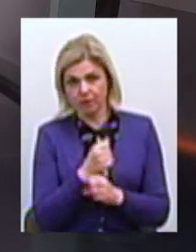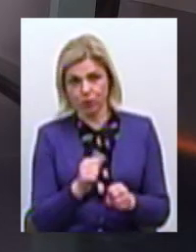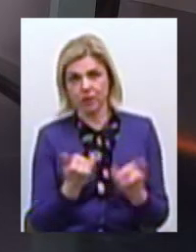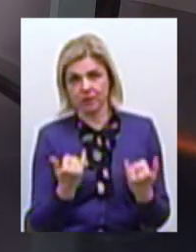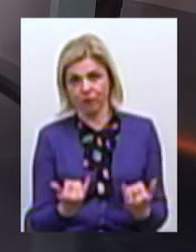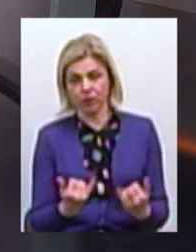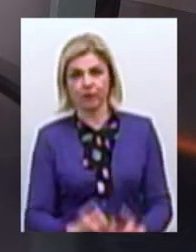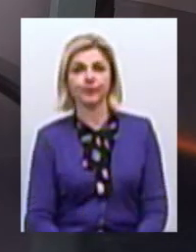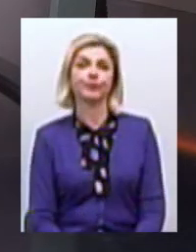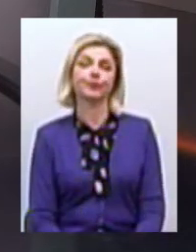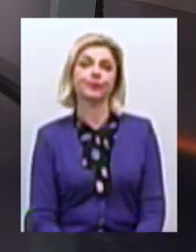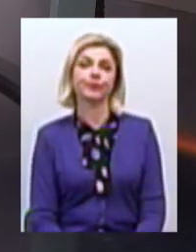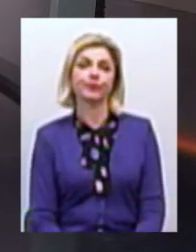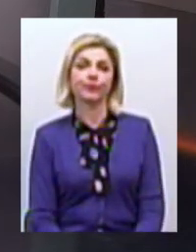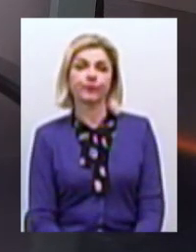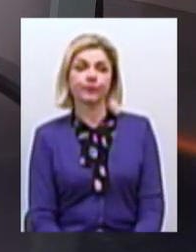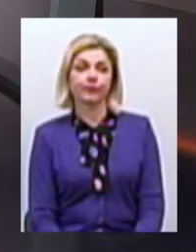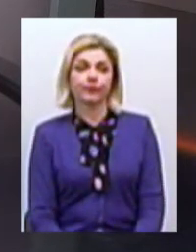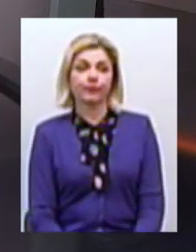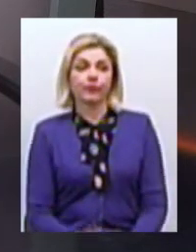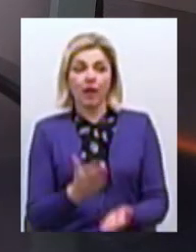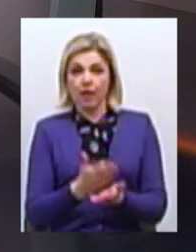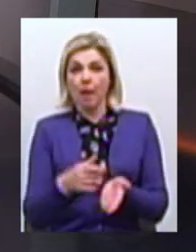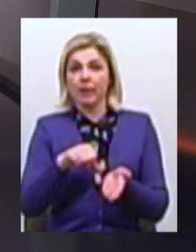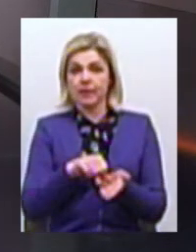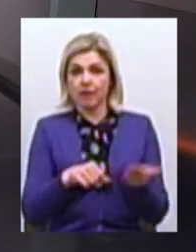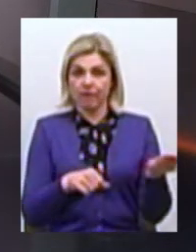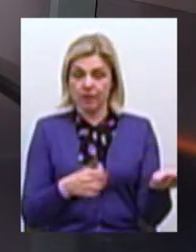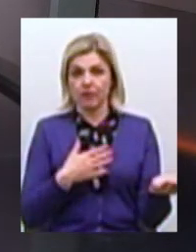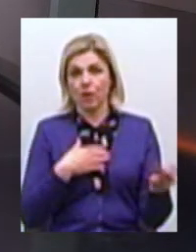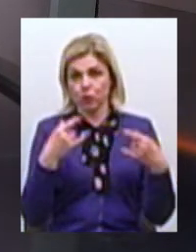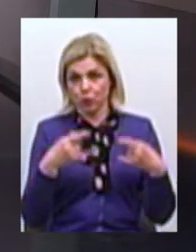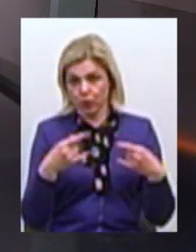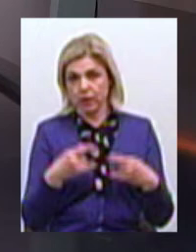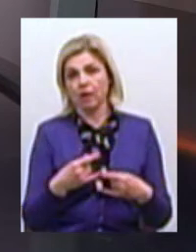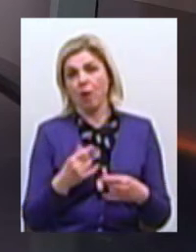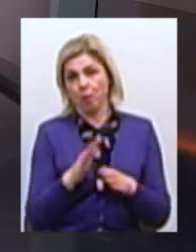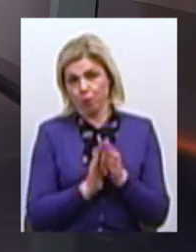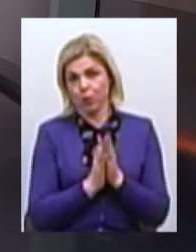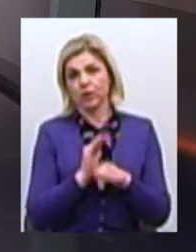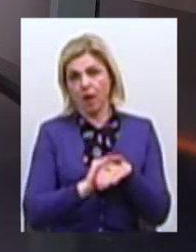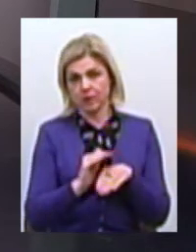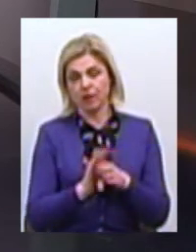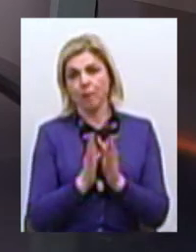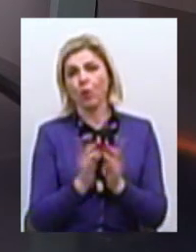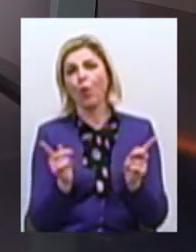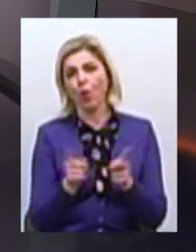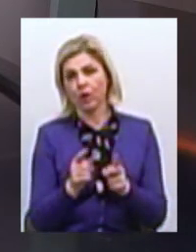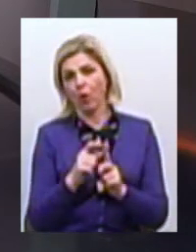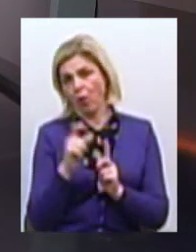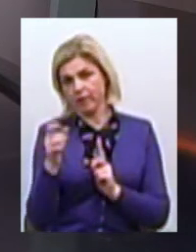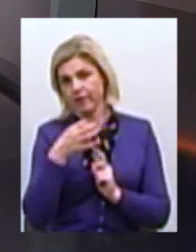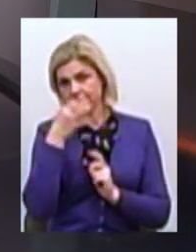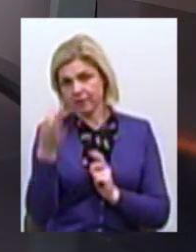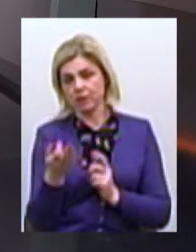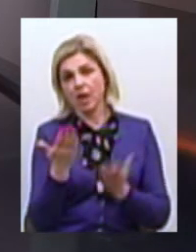сегодняшний день. У нас в студії є представниця цієї організації. Будь ласка, Олено, ну, тільки стисло, дайте відповідь,